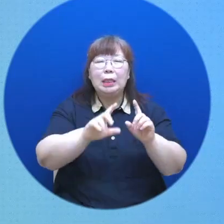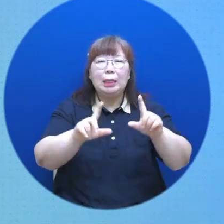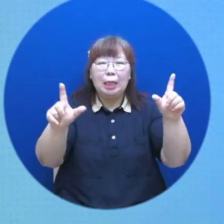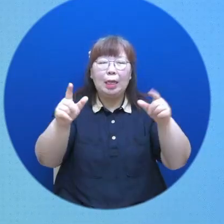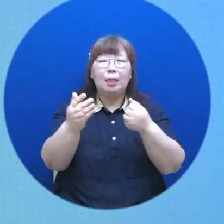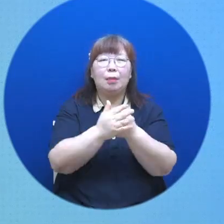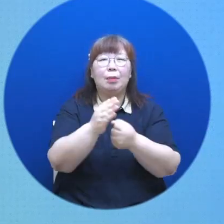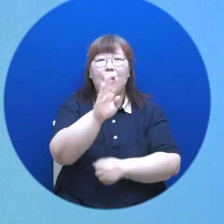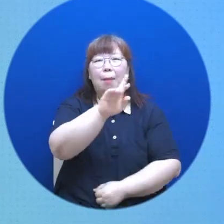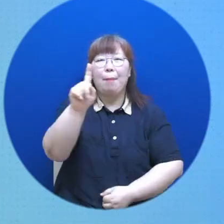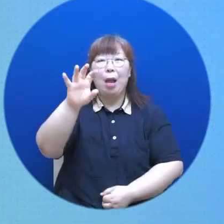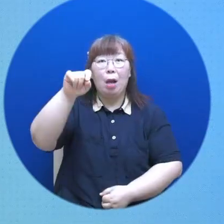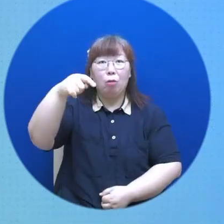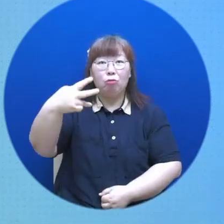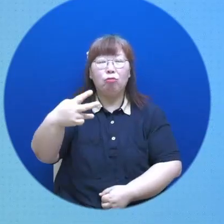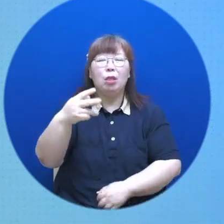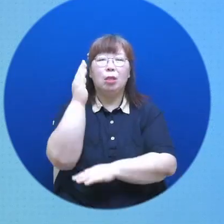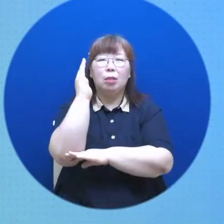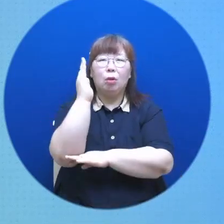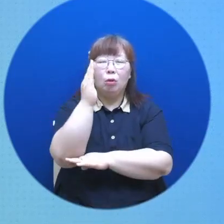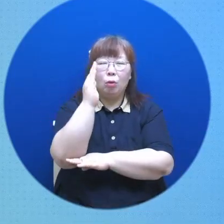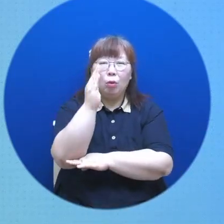바울 설교를 한 주 멈추고